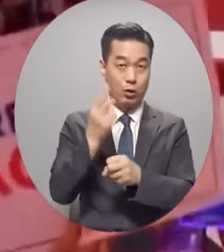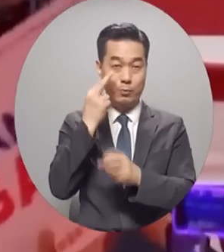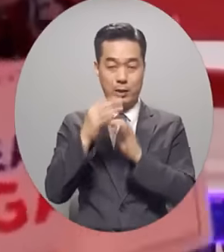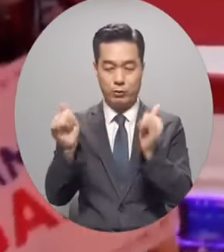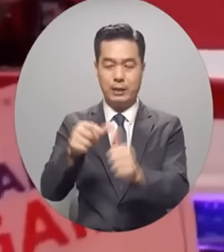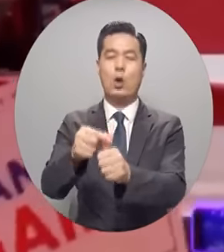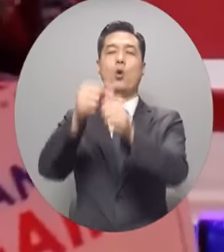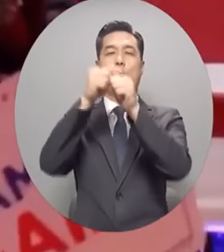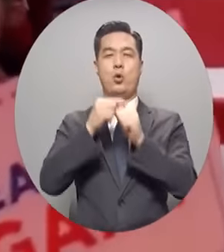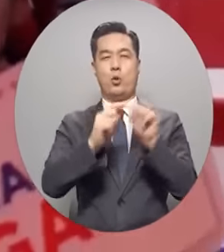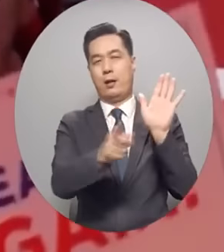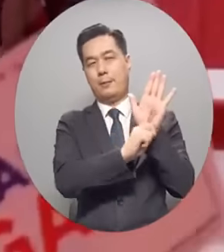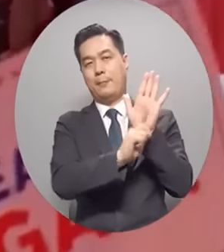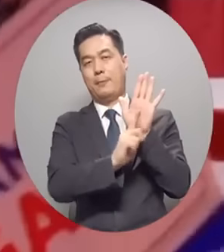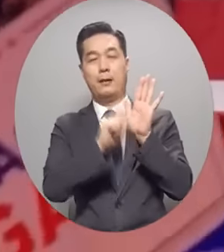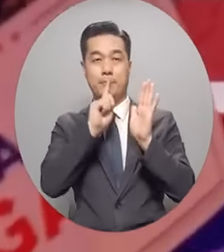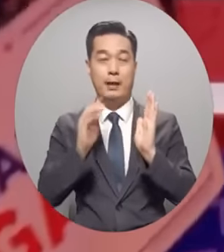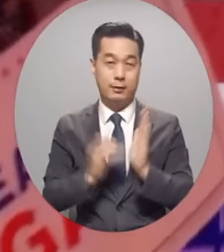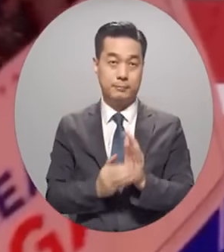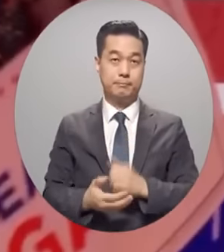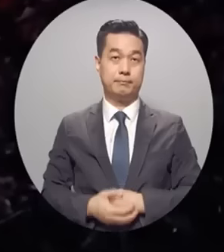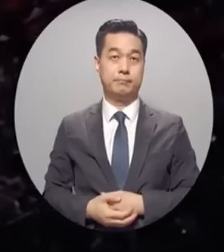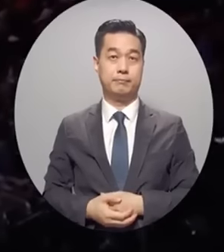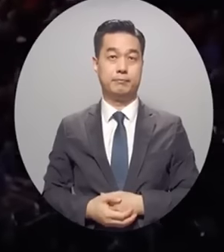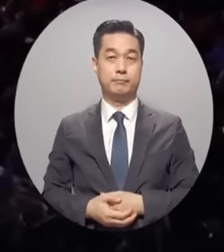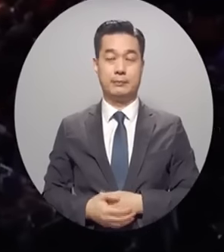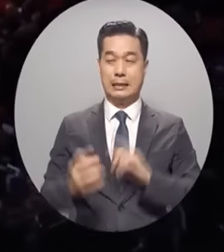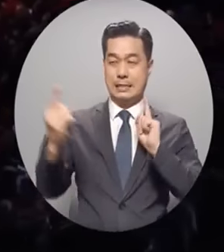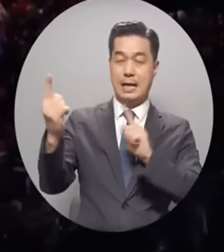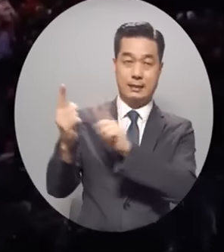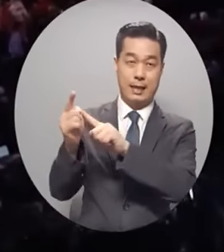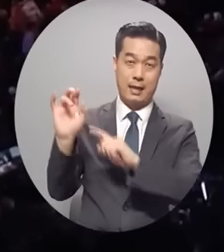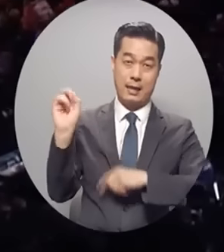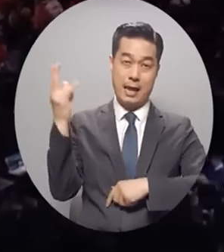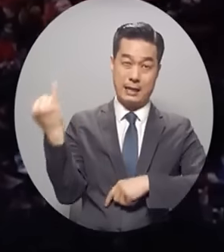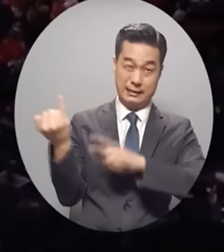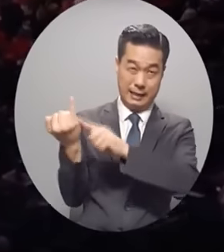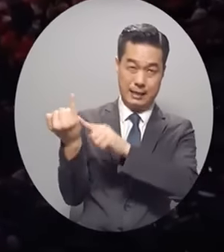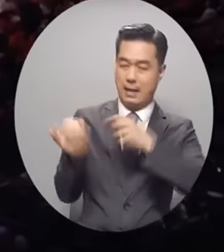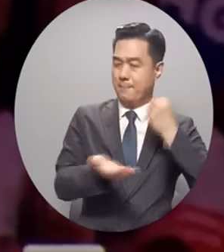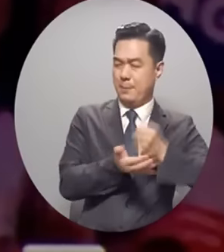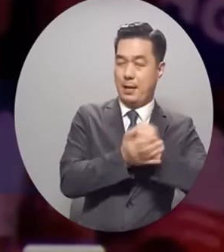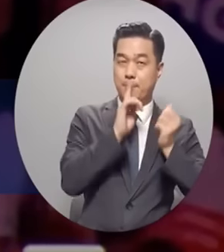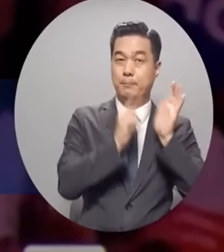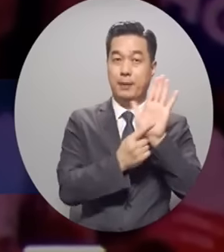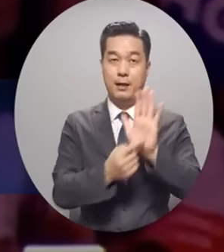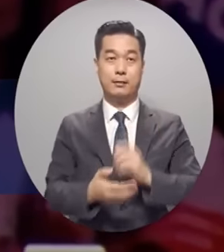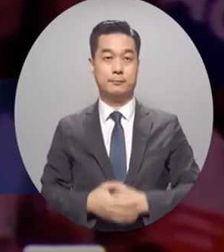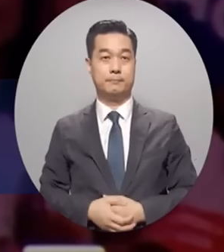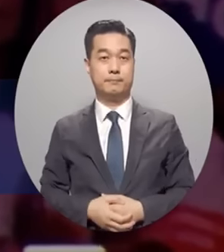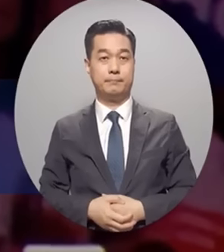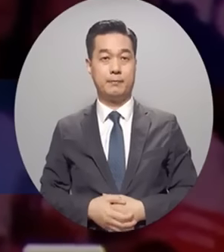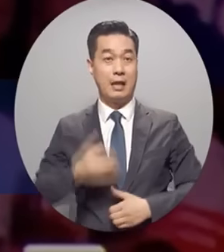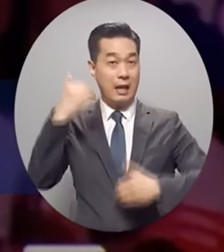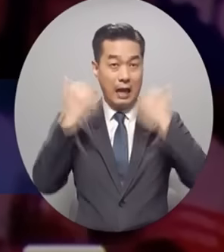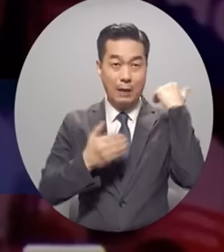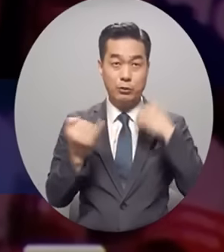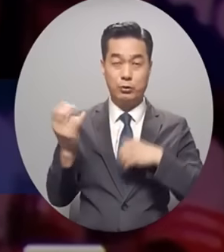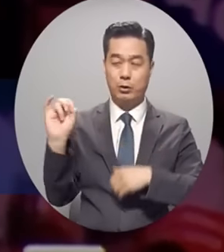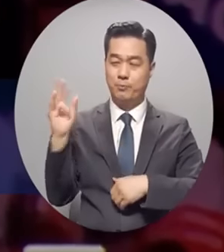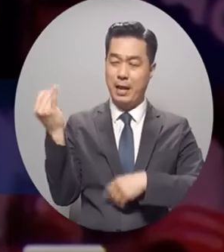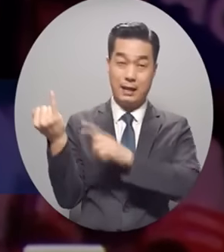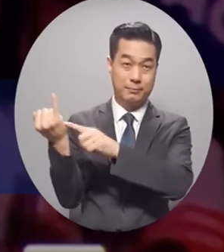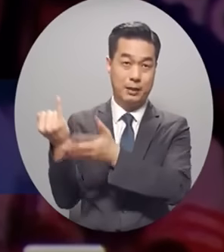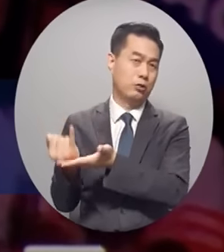고용하겠다고 강조했습니다. 상대 후보를 향한 거친 비방도 이어졌습니다. No one respects her. No